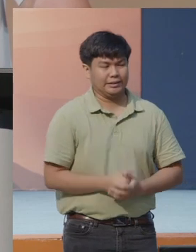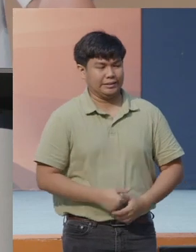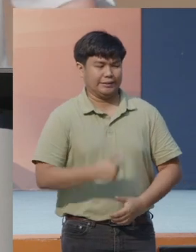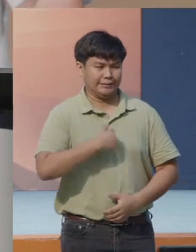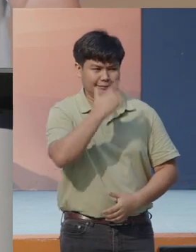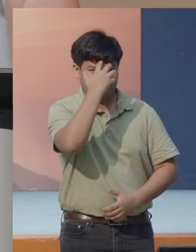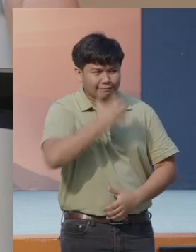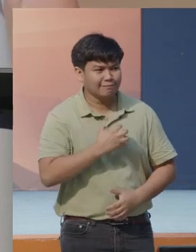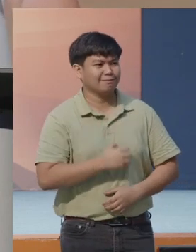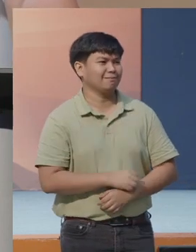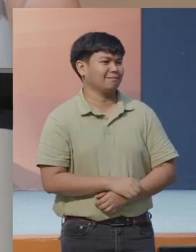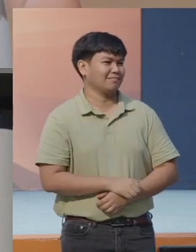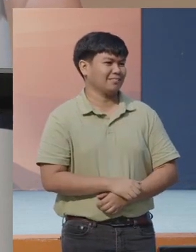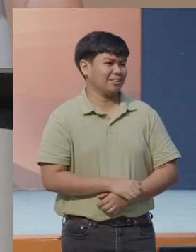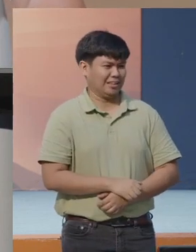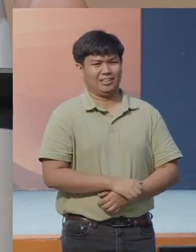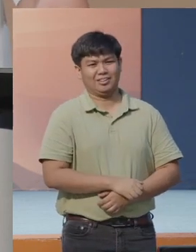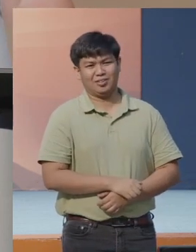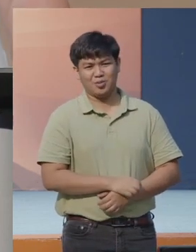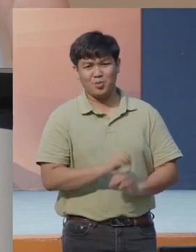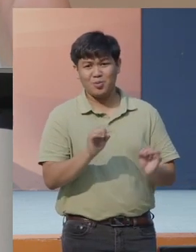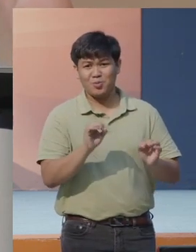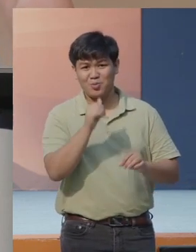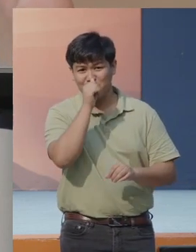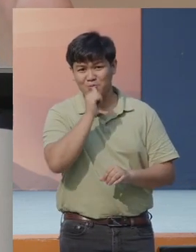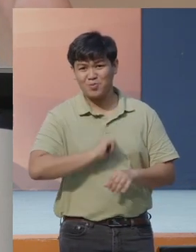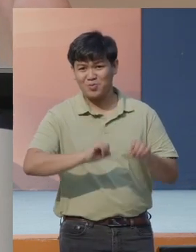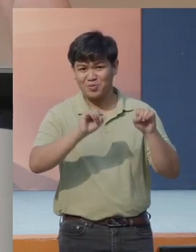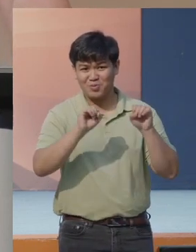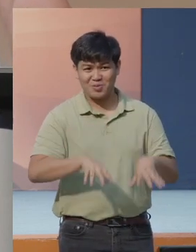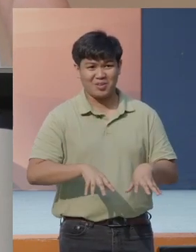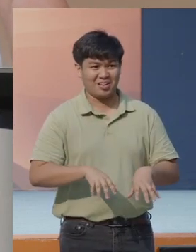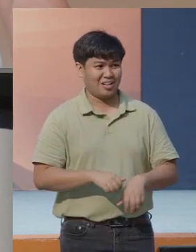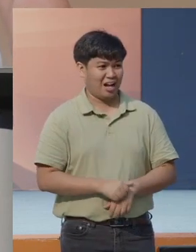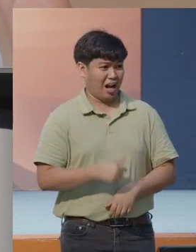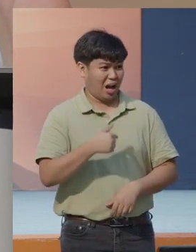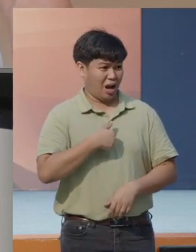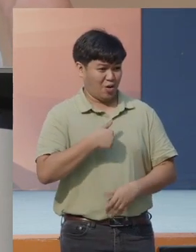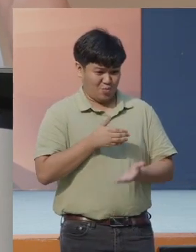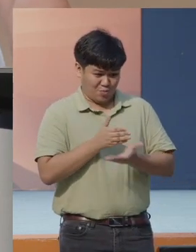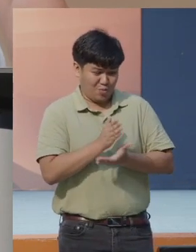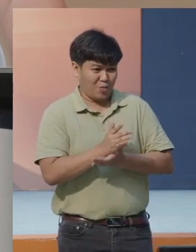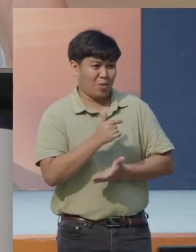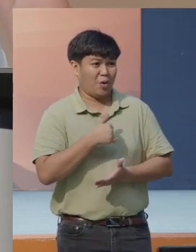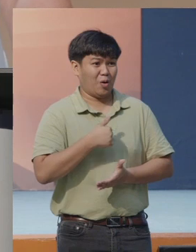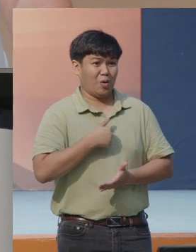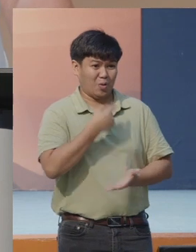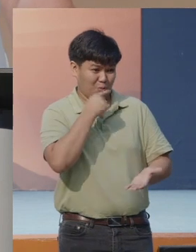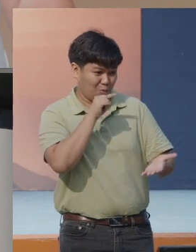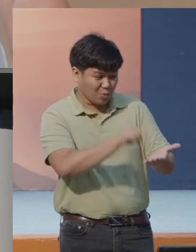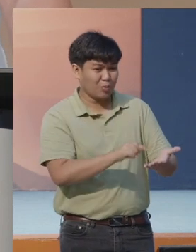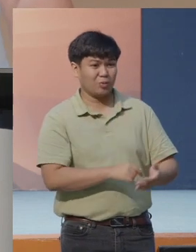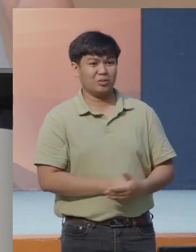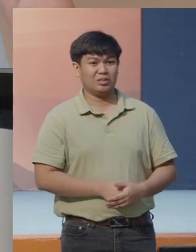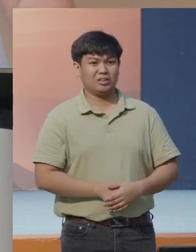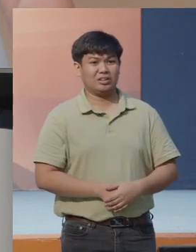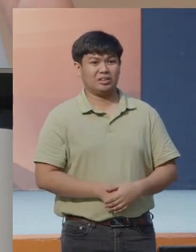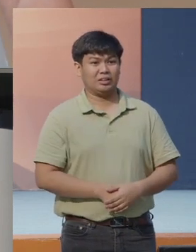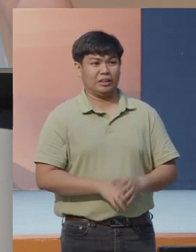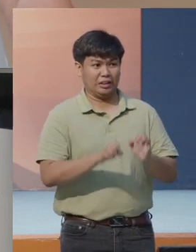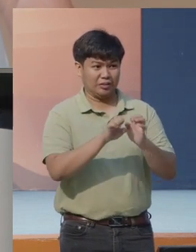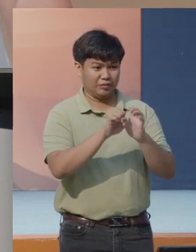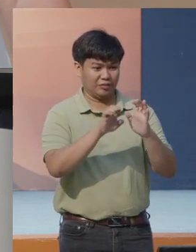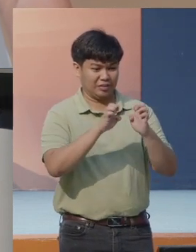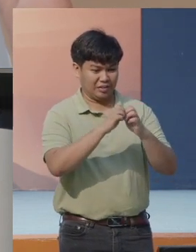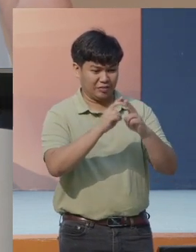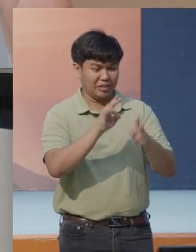I have a right. I am a customer with rights. Kahit 1 minute pa yan, mainit na ang ulo ko.